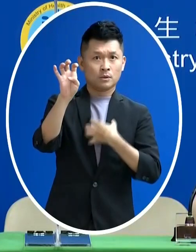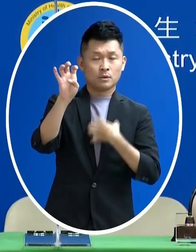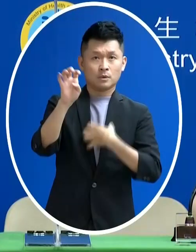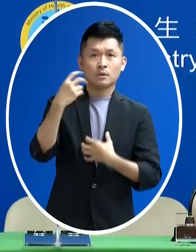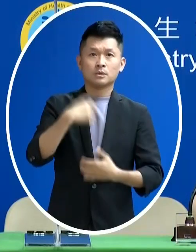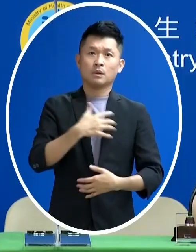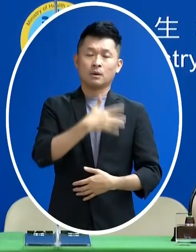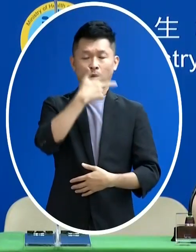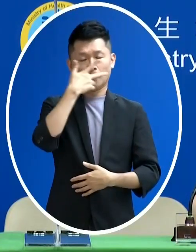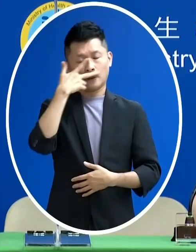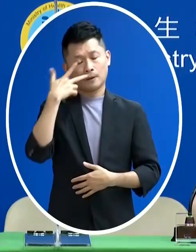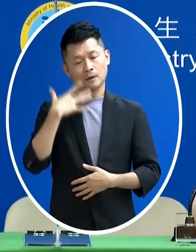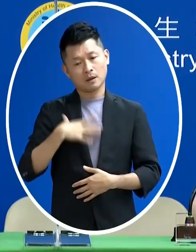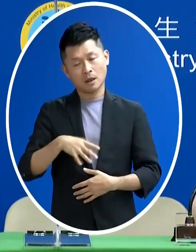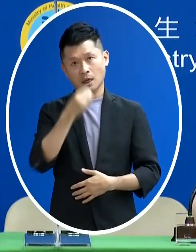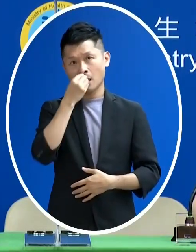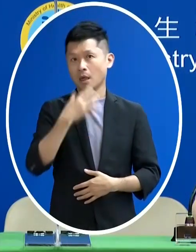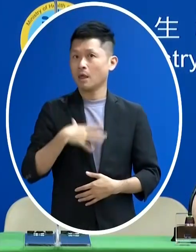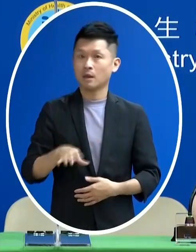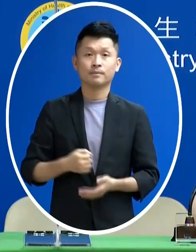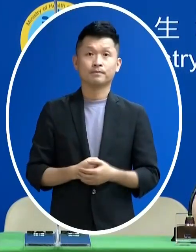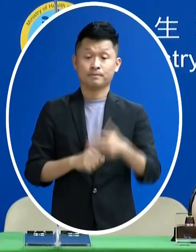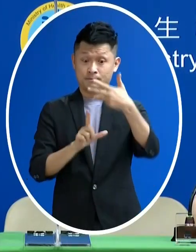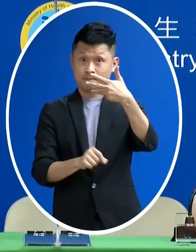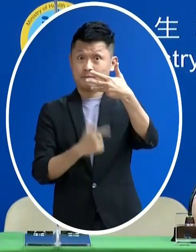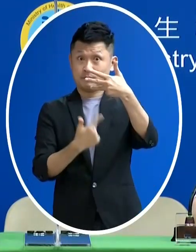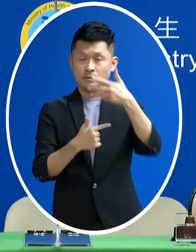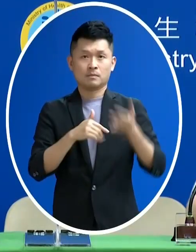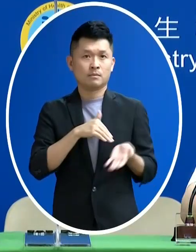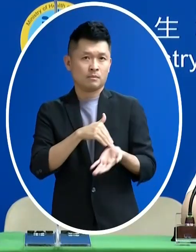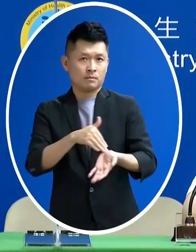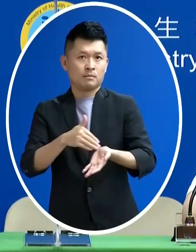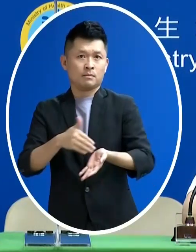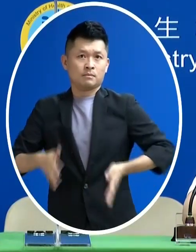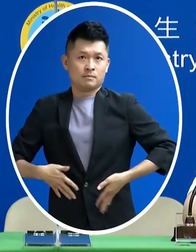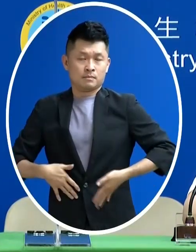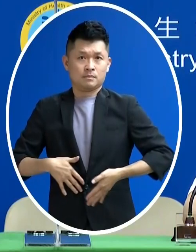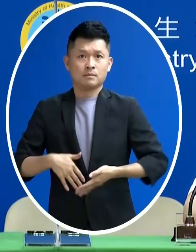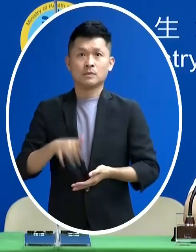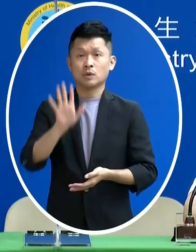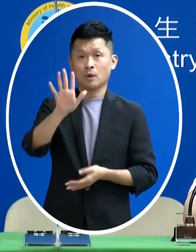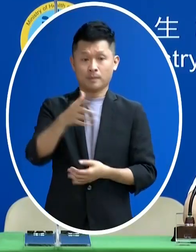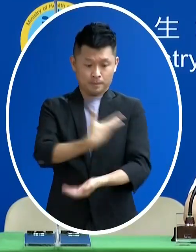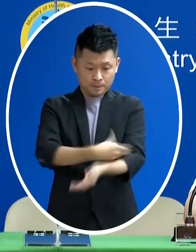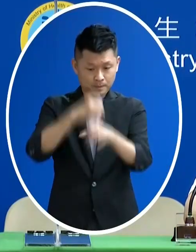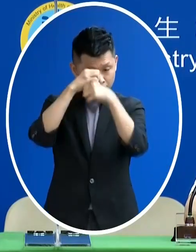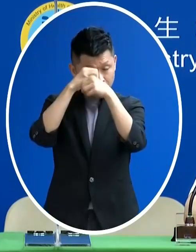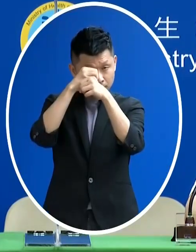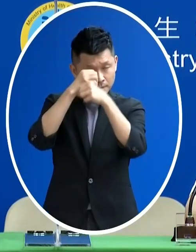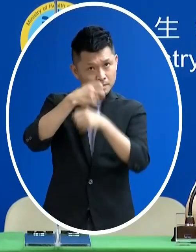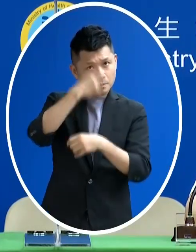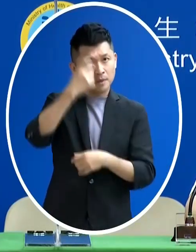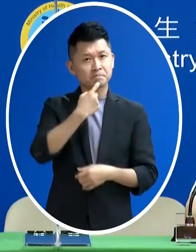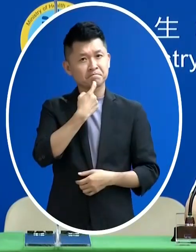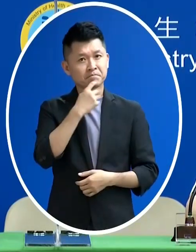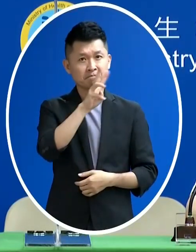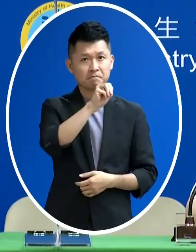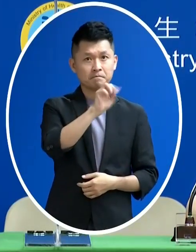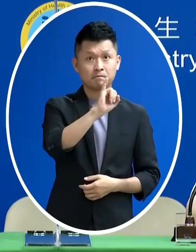活力食欲的下降，在8月6号的时候有到急诊就医，那抽血的结果显示是疑似 Miss